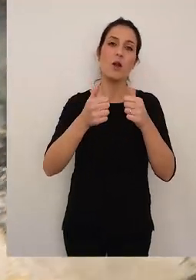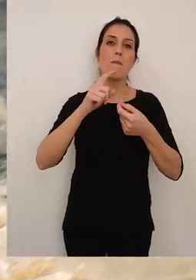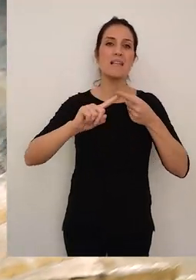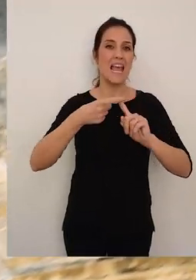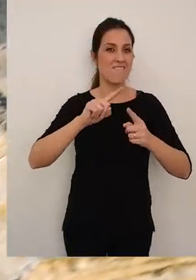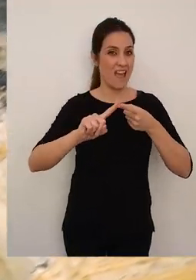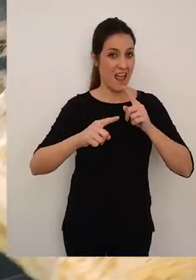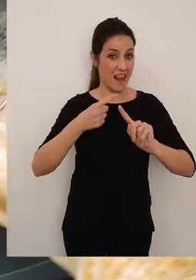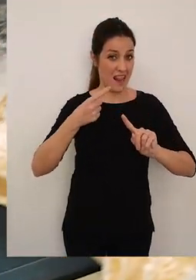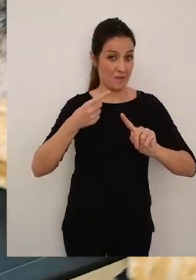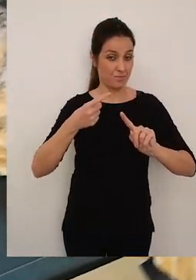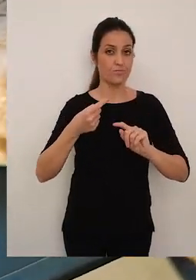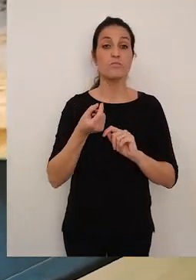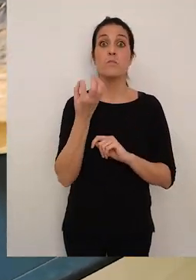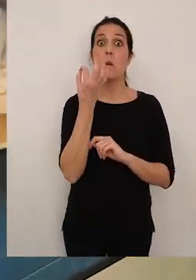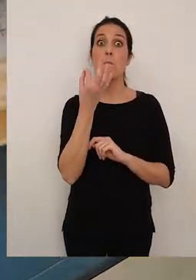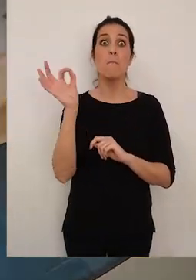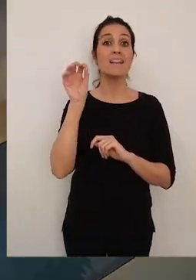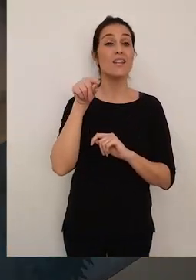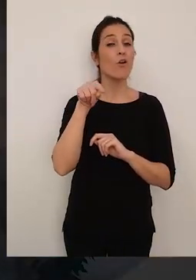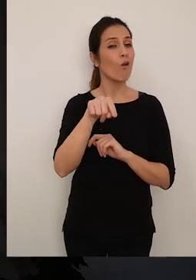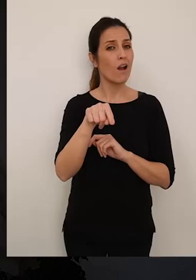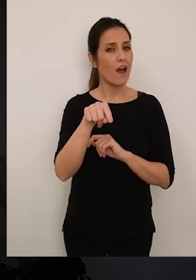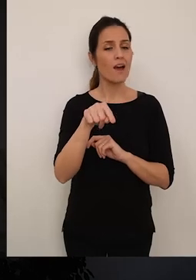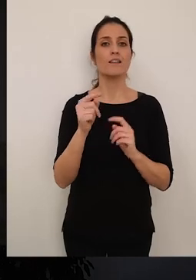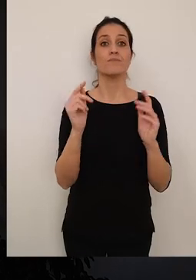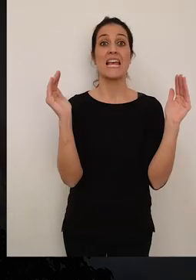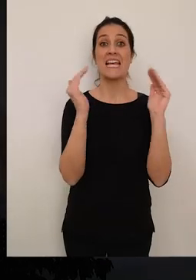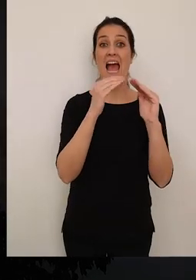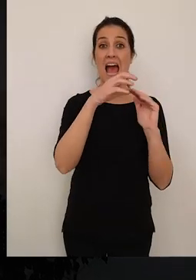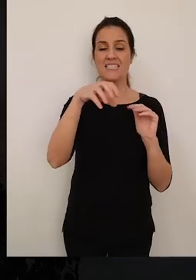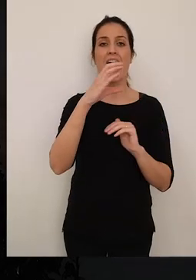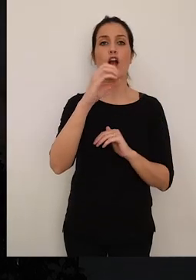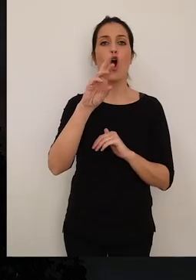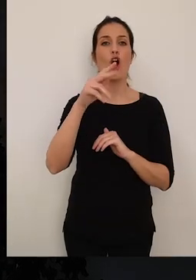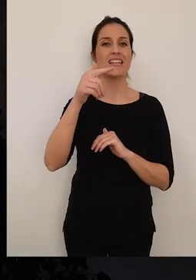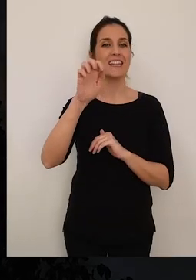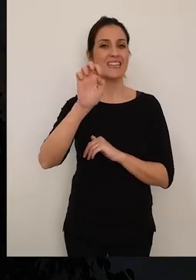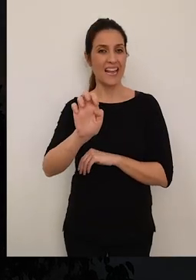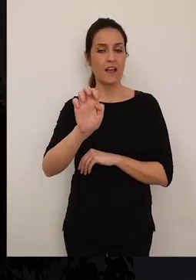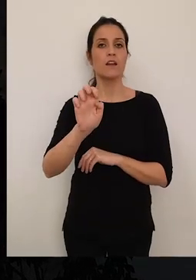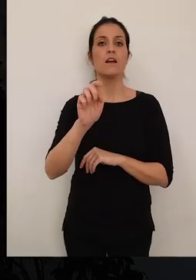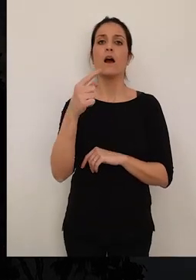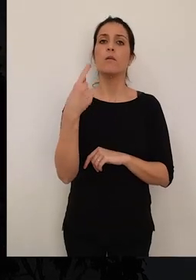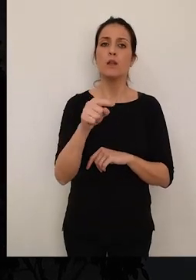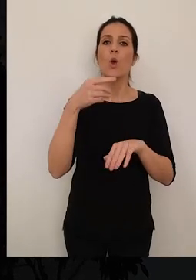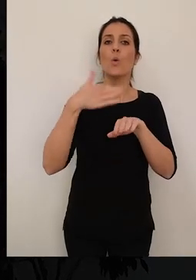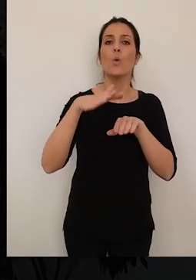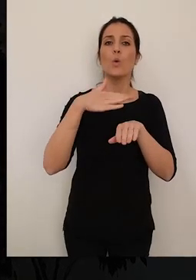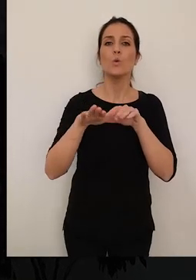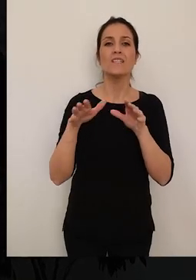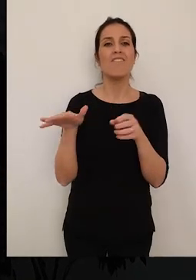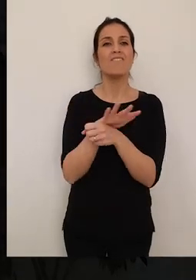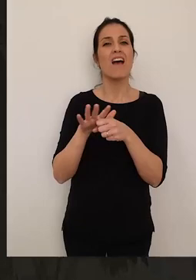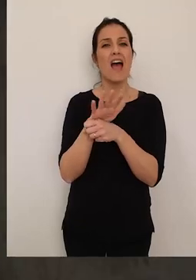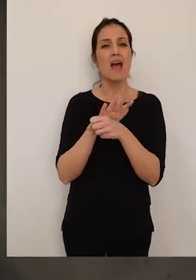L'elemento architettonico dominante nel borgo antico è la casa a corte, simbolo indiscusso della civiltà contadina di un tempo ed